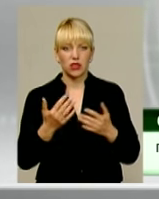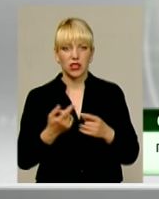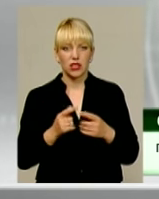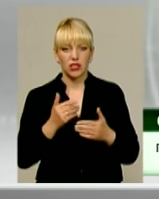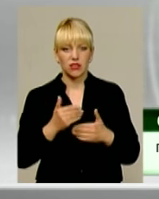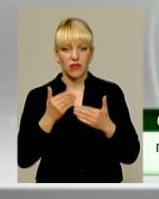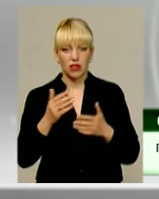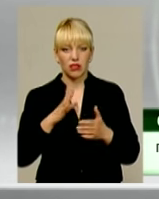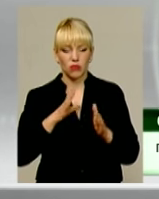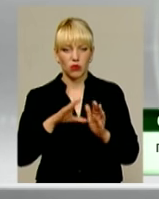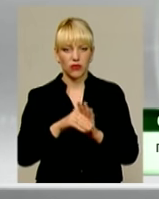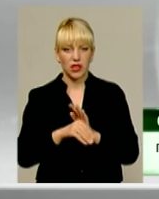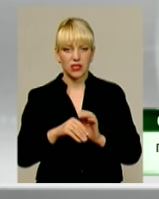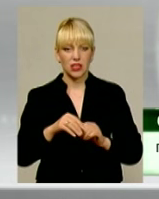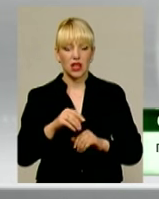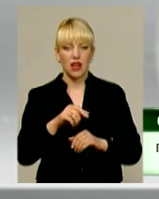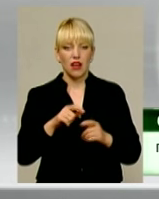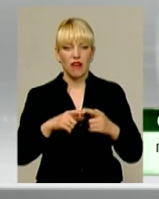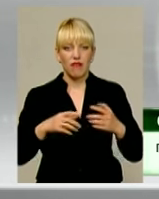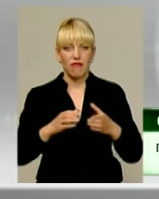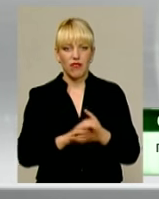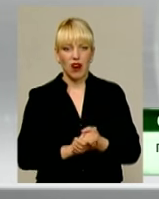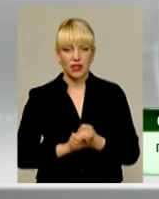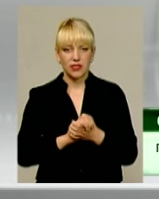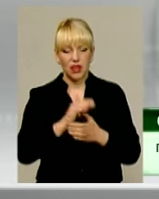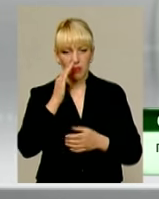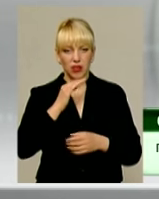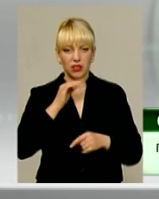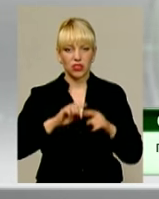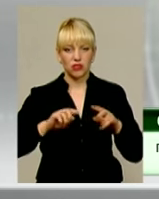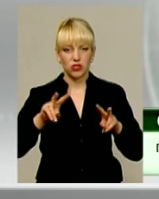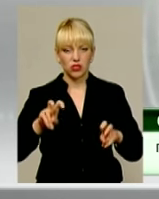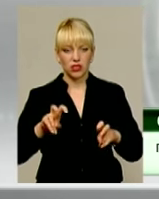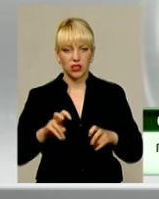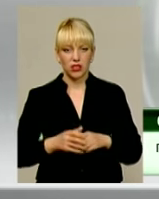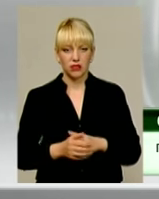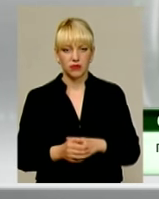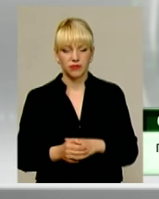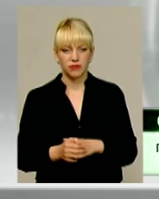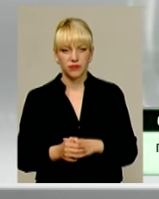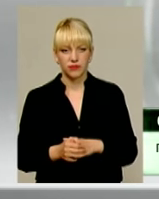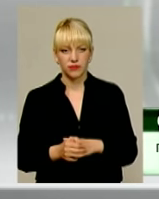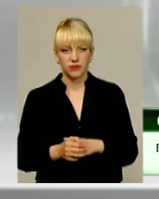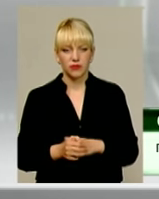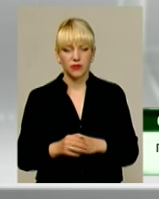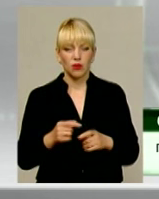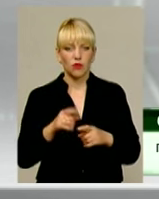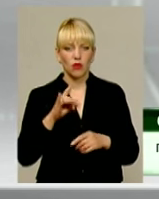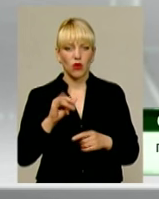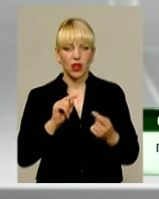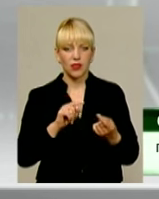звернення було внесене фракцією «Батьківщина», то ми не бачили у тому якихось антидержавницьких